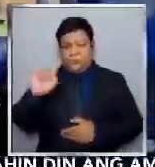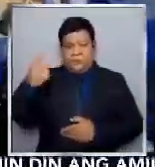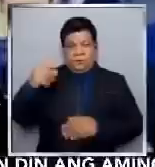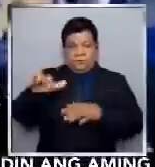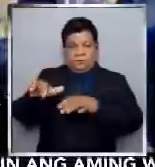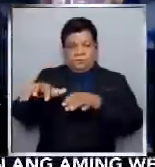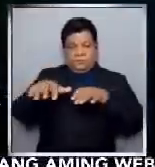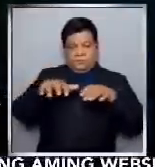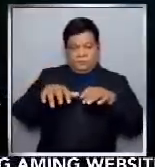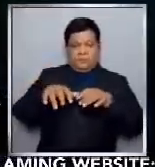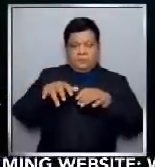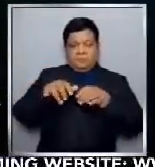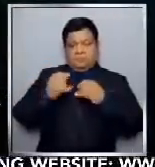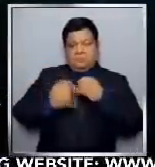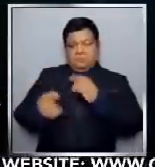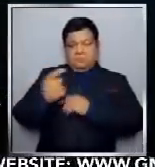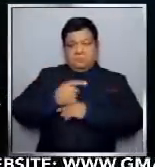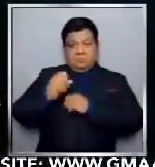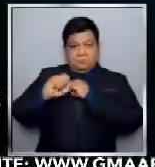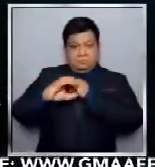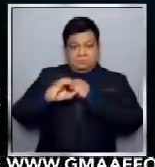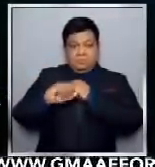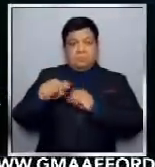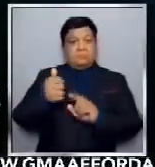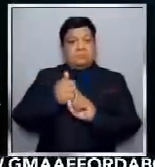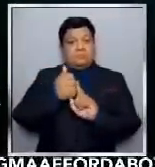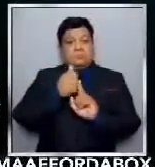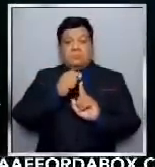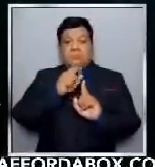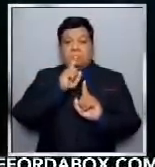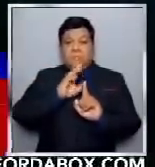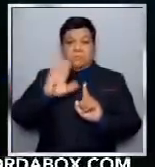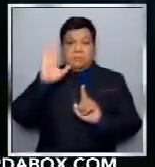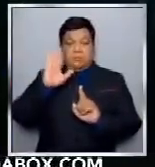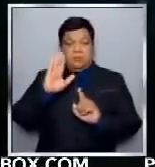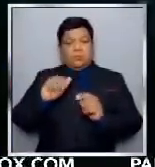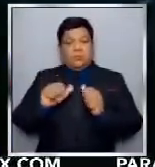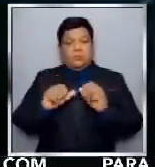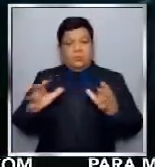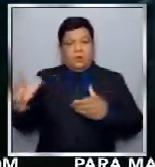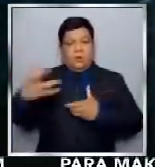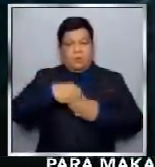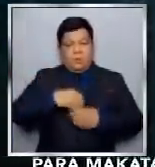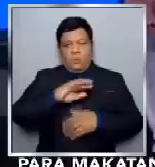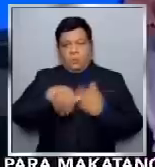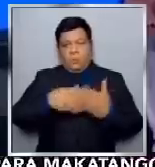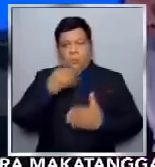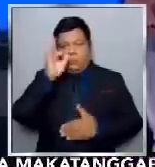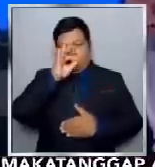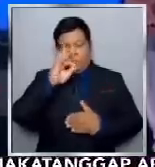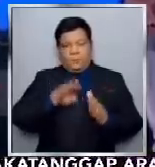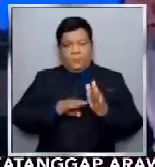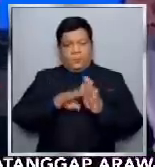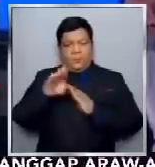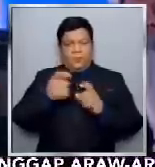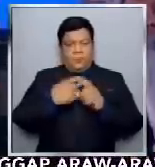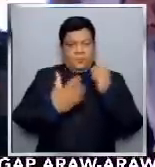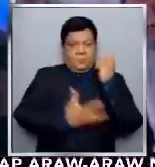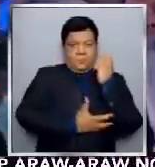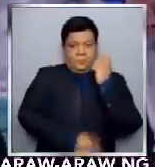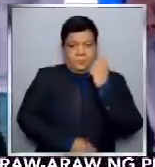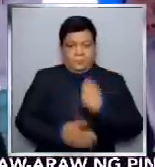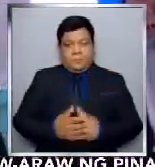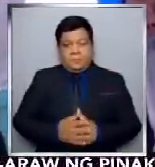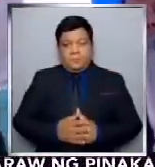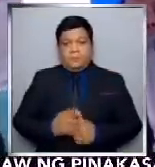niyang ipinangako na kapag siyang manalong pangulo, isasama niyang iaahon sa kahirapan ang mga Pilipino. Pag ako maging pangulo